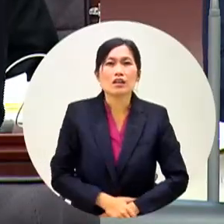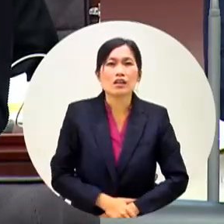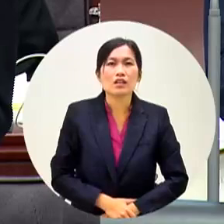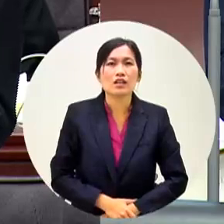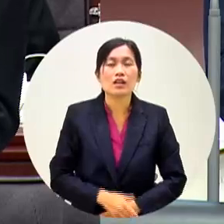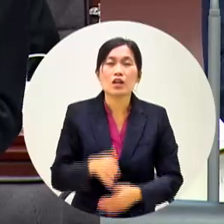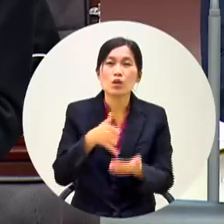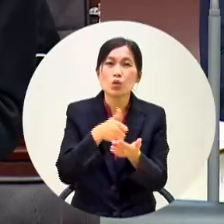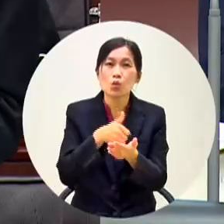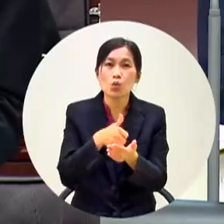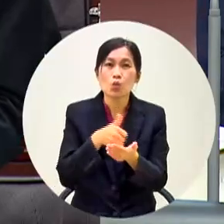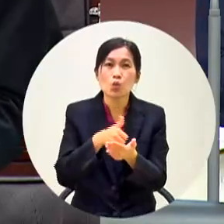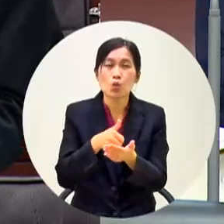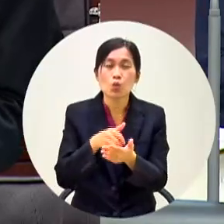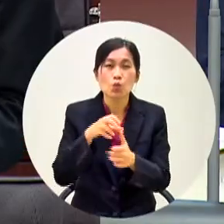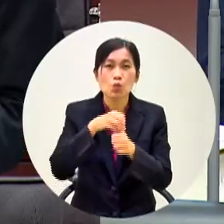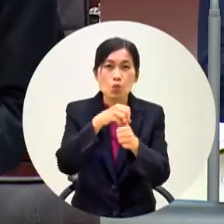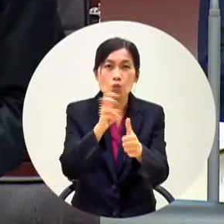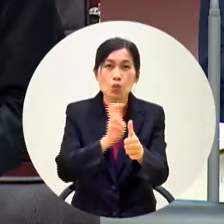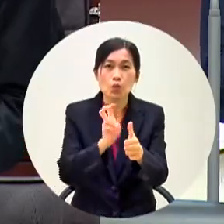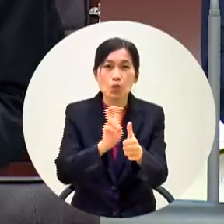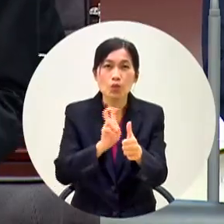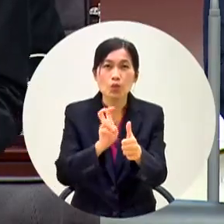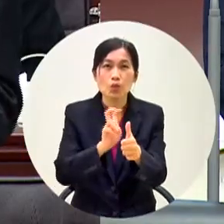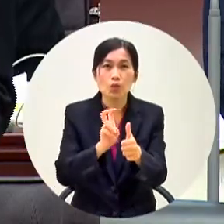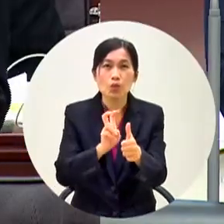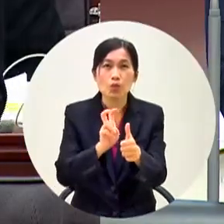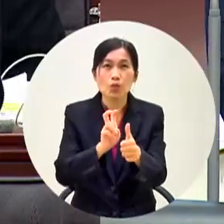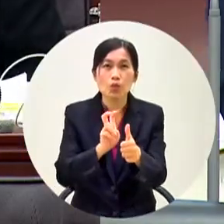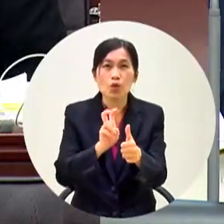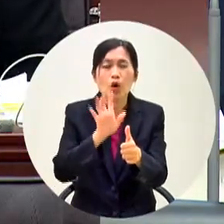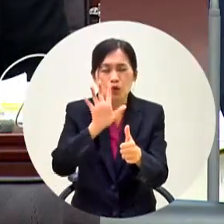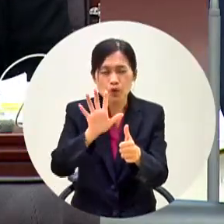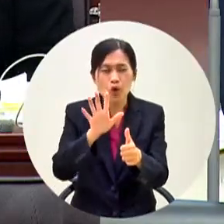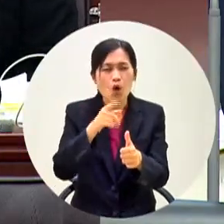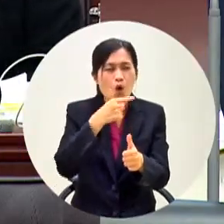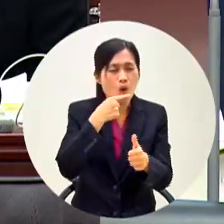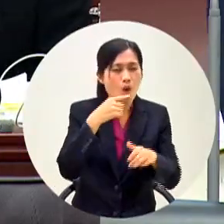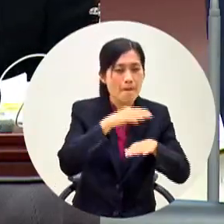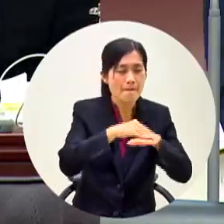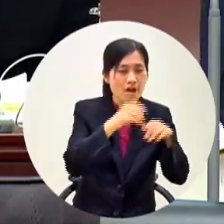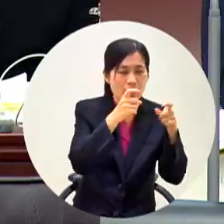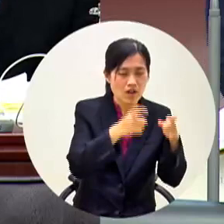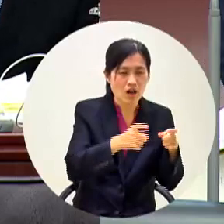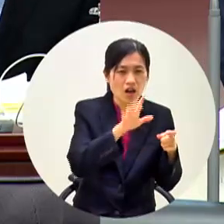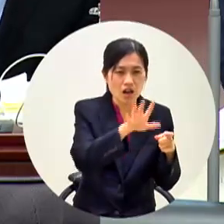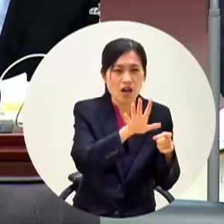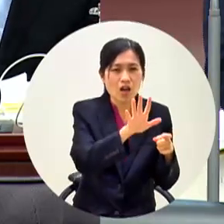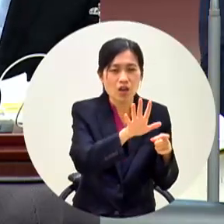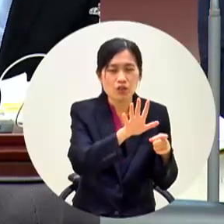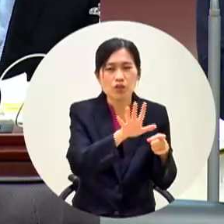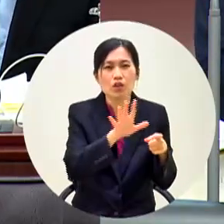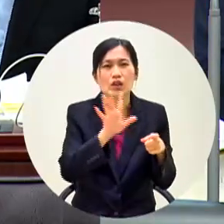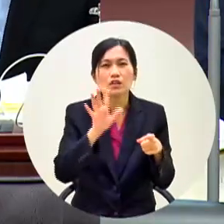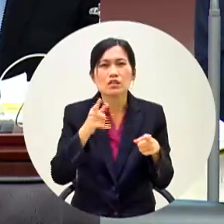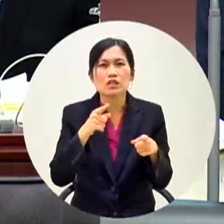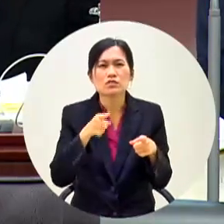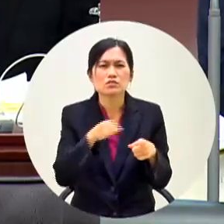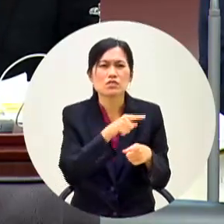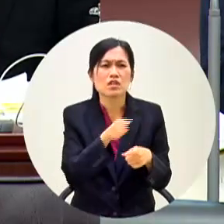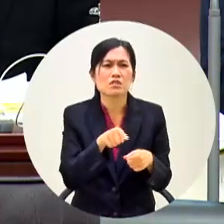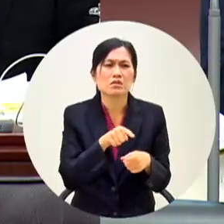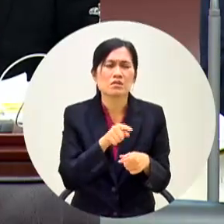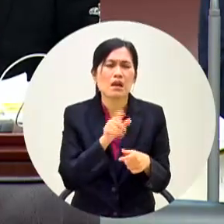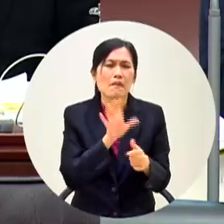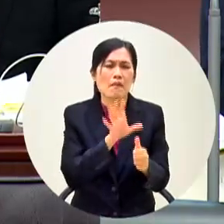势的安置的部分，其实在红毛港迁村里面也有，但是当时做完了之后，一直也都是为人诟病，觉得